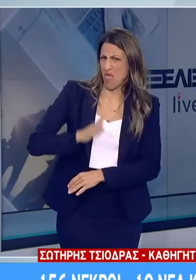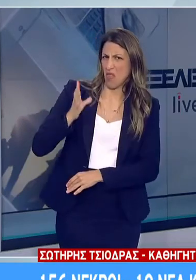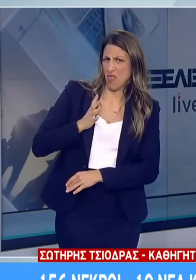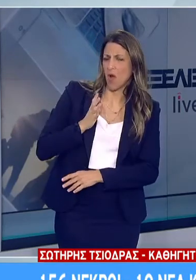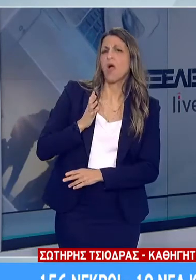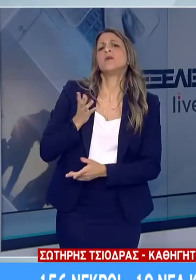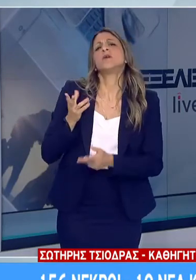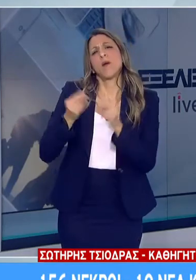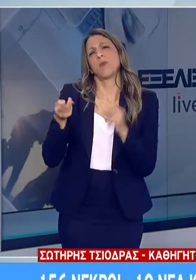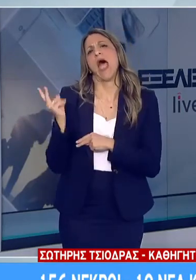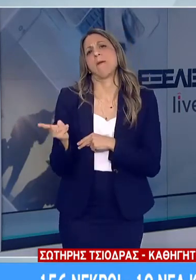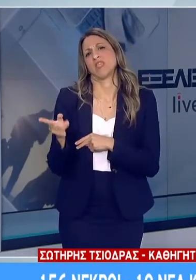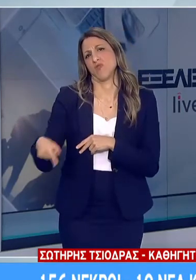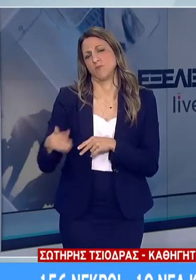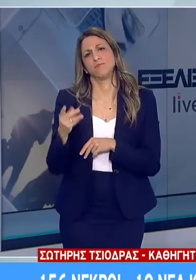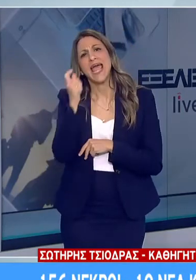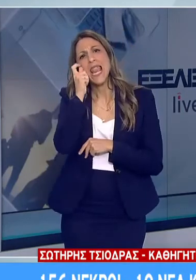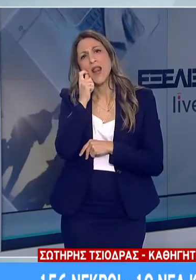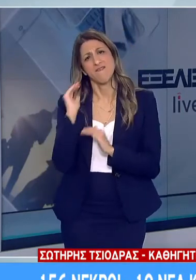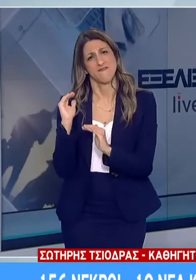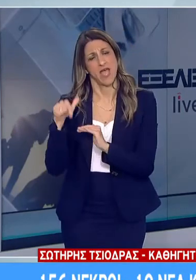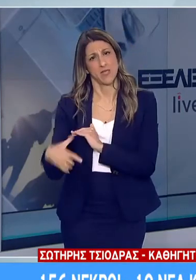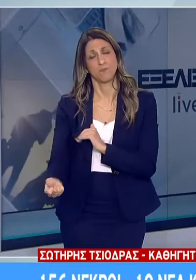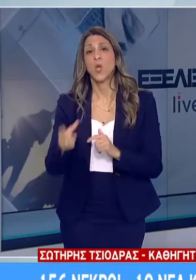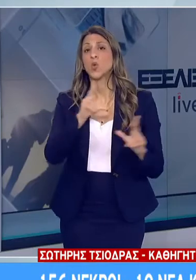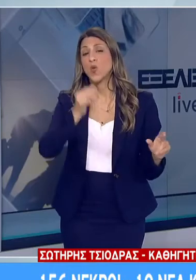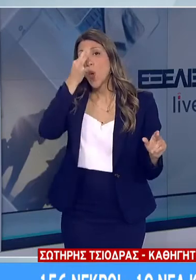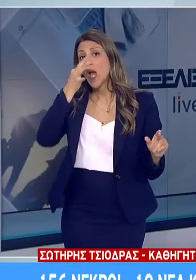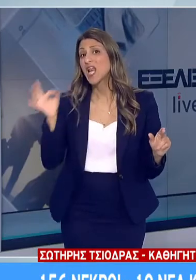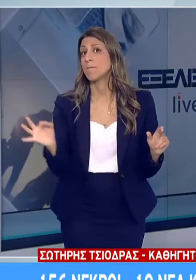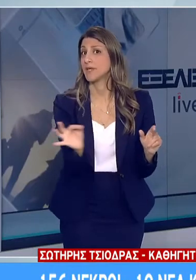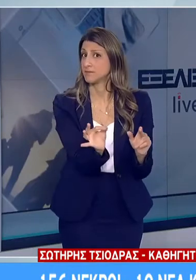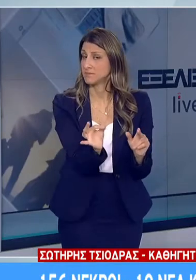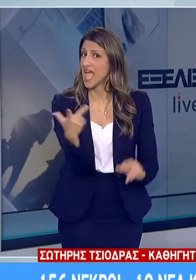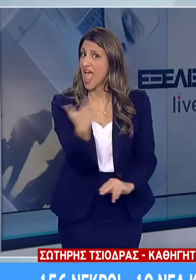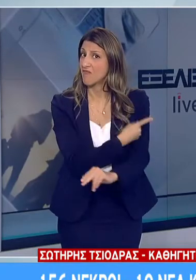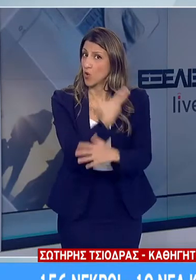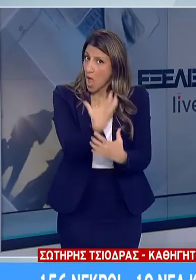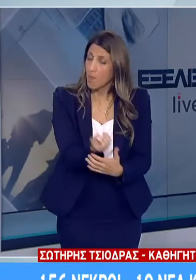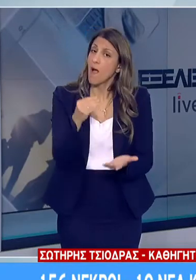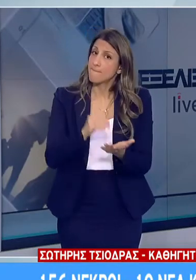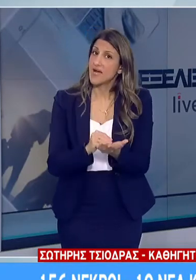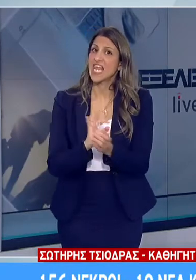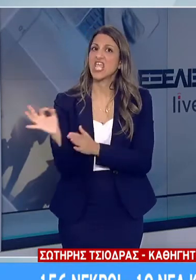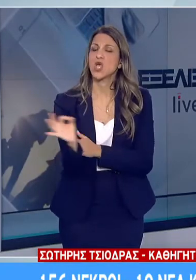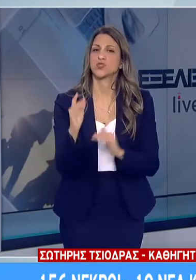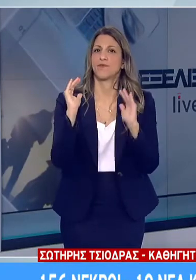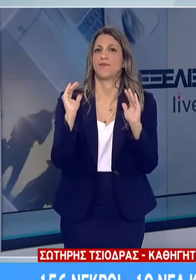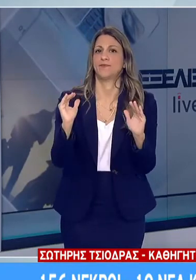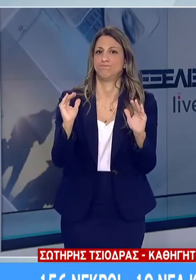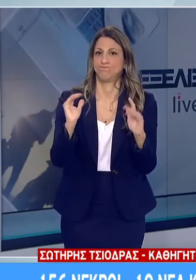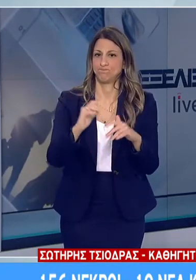του Παγκόσμιου Οργανισμού Υγείας, η διαδικασία για μαζικό εμβολιασμό των πληθυσμών της γης έναντι του κορονοϊού μοιάζει σαν αποστολή για το